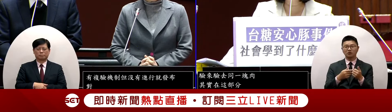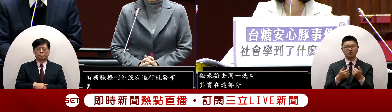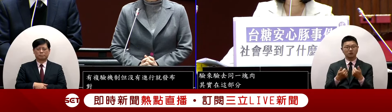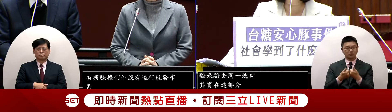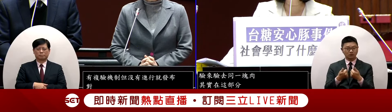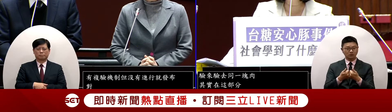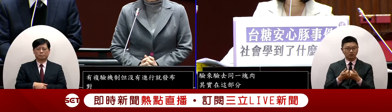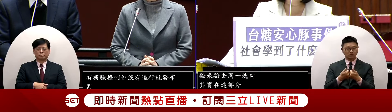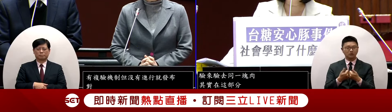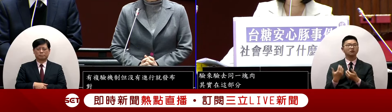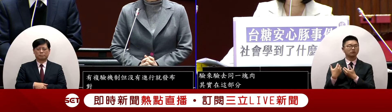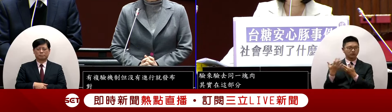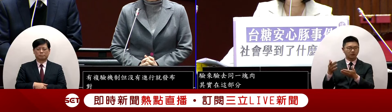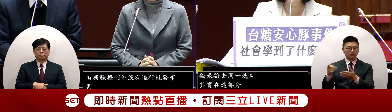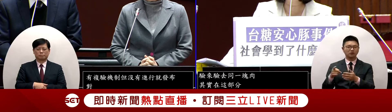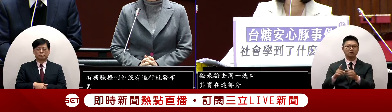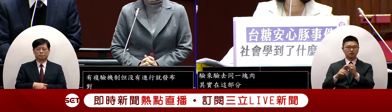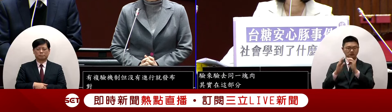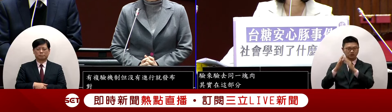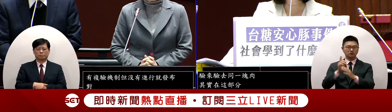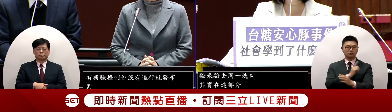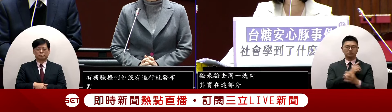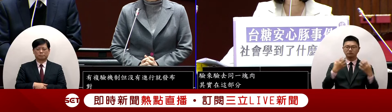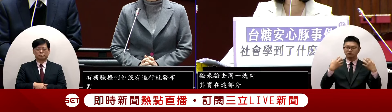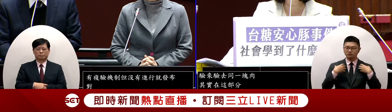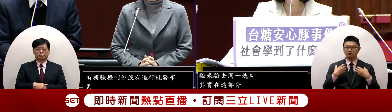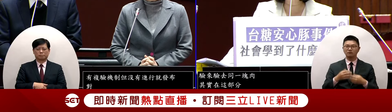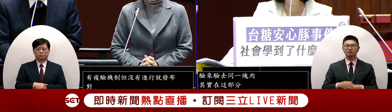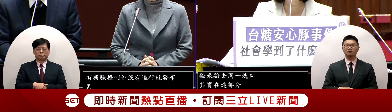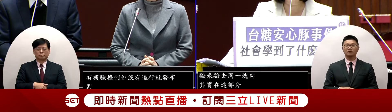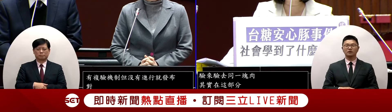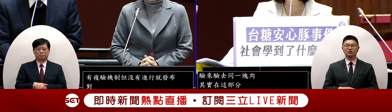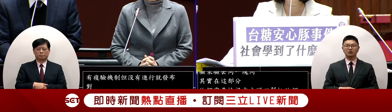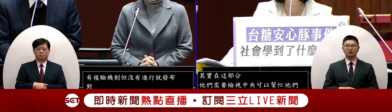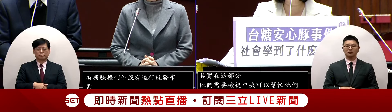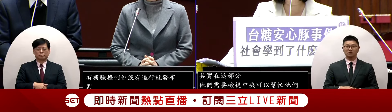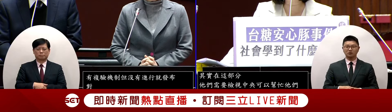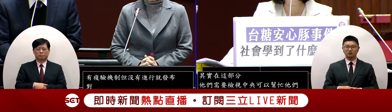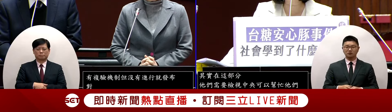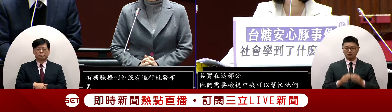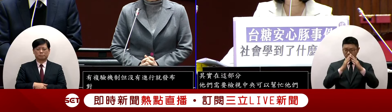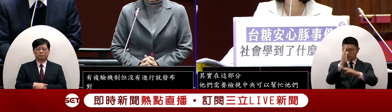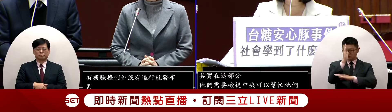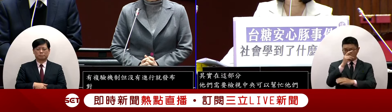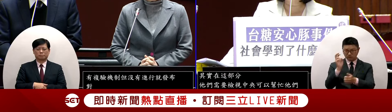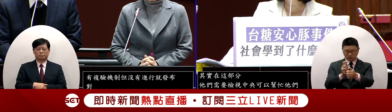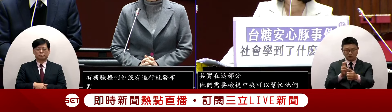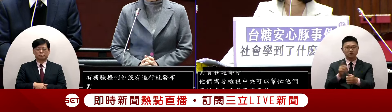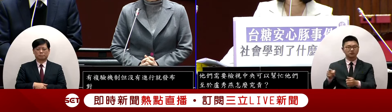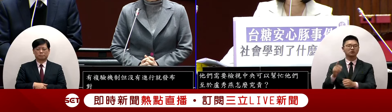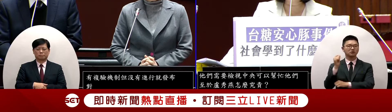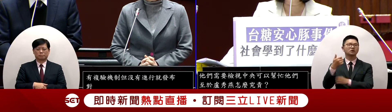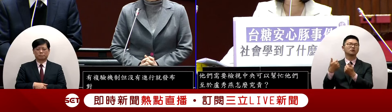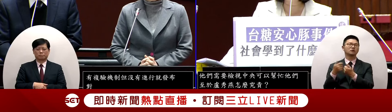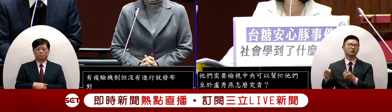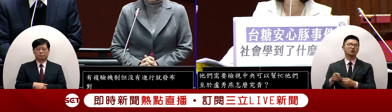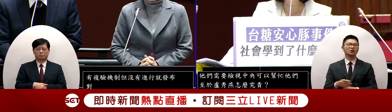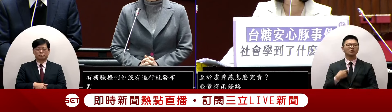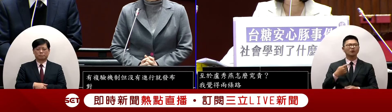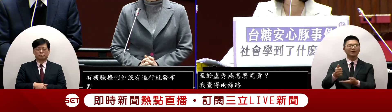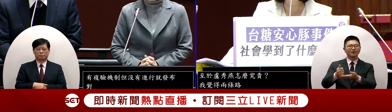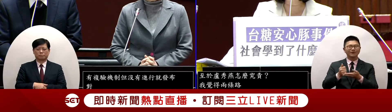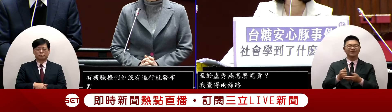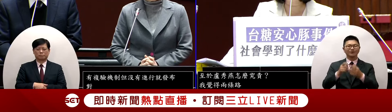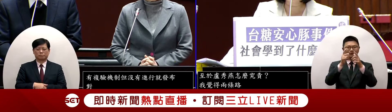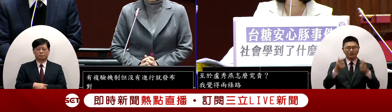到地方政府负起政治责任，监督毕竟是在地方政府。我个人对于邀请卢秀燕市长到立法